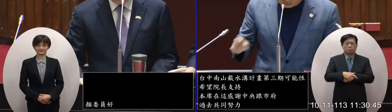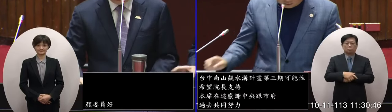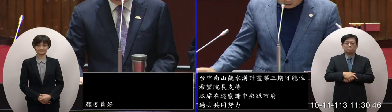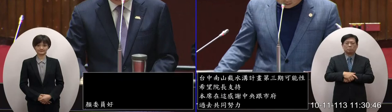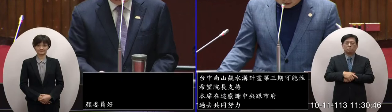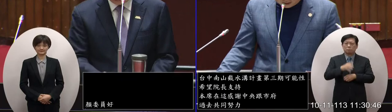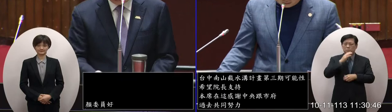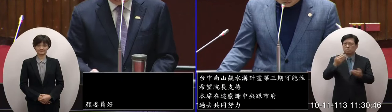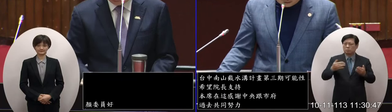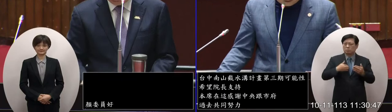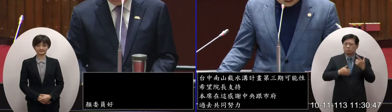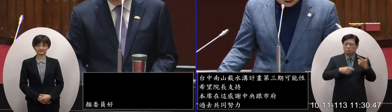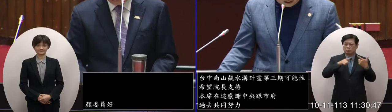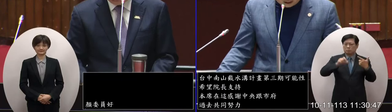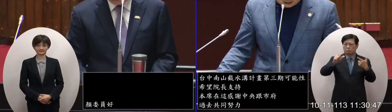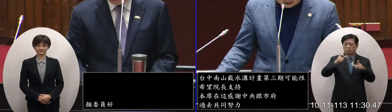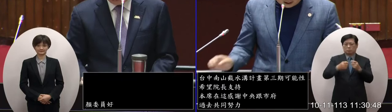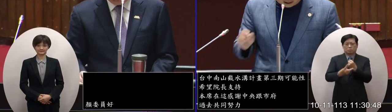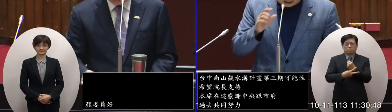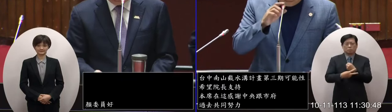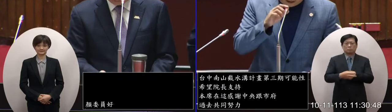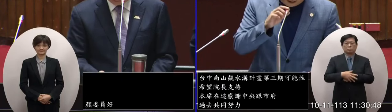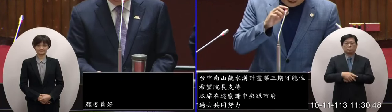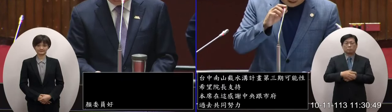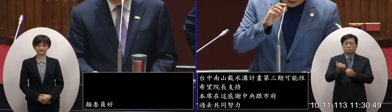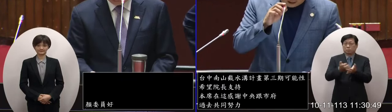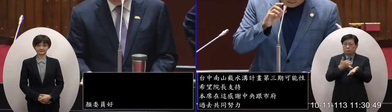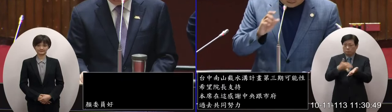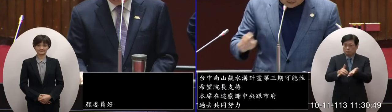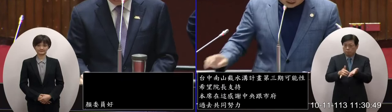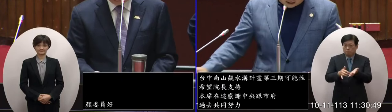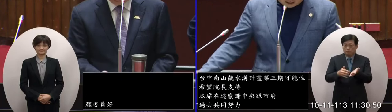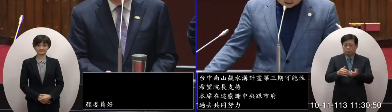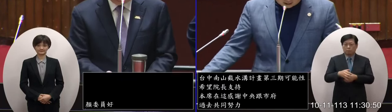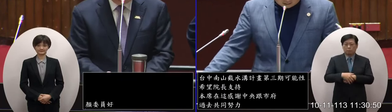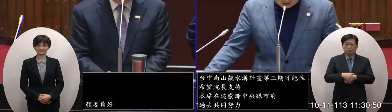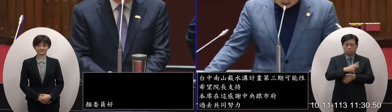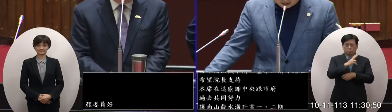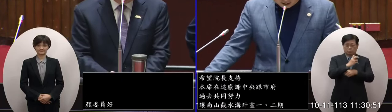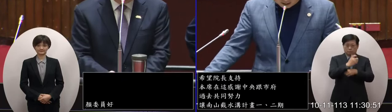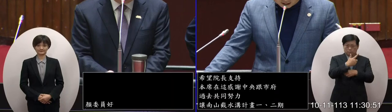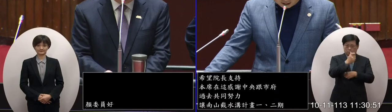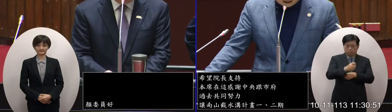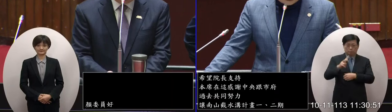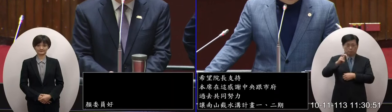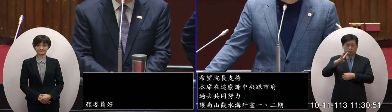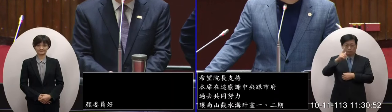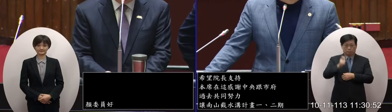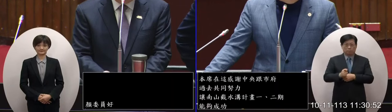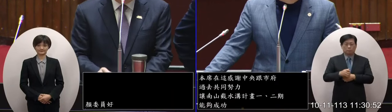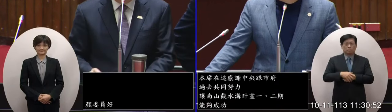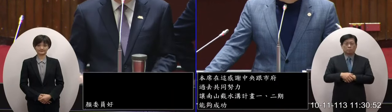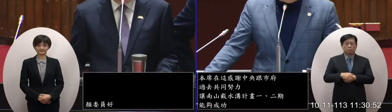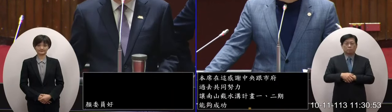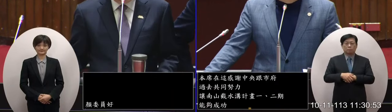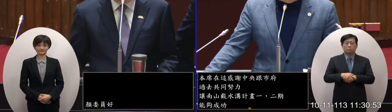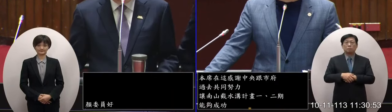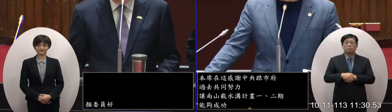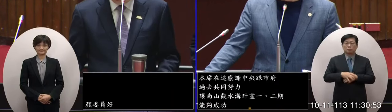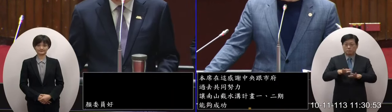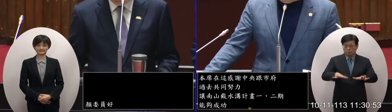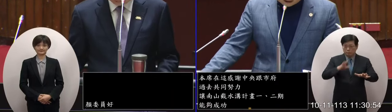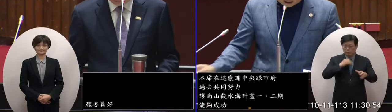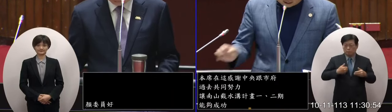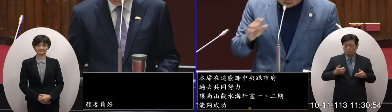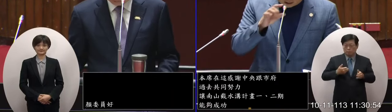总长度6.5公里，那经费分别是26亿跟24亿，那现今主要河